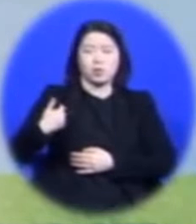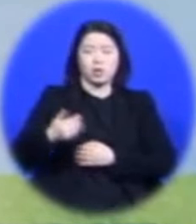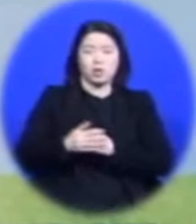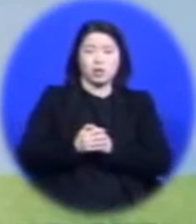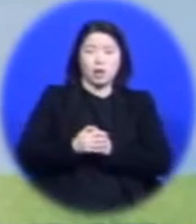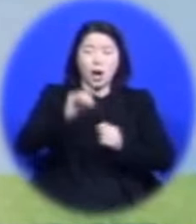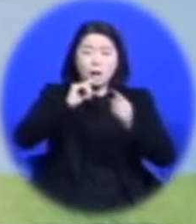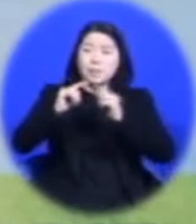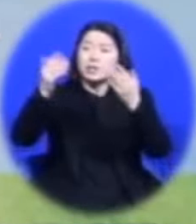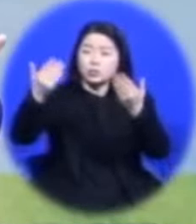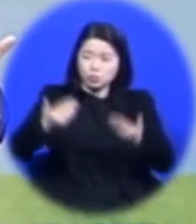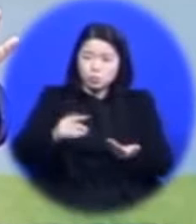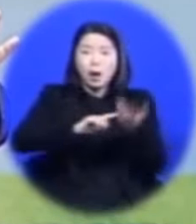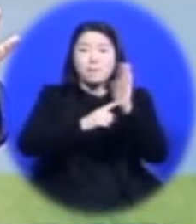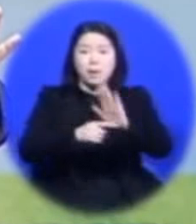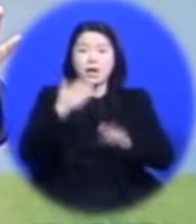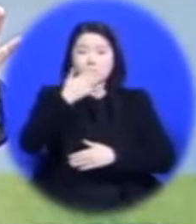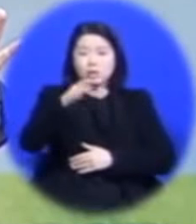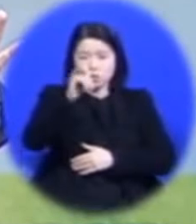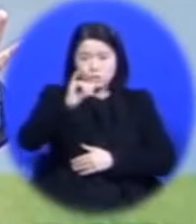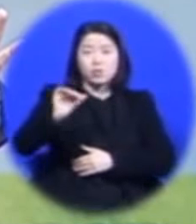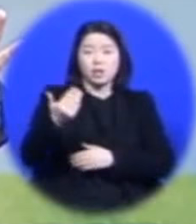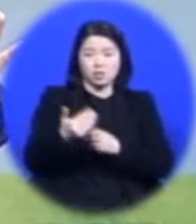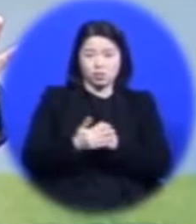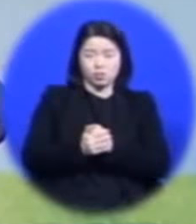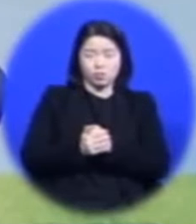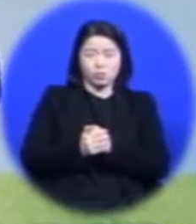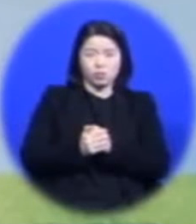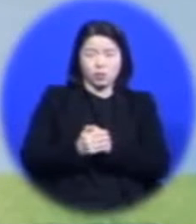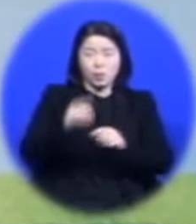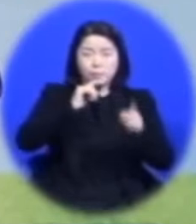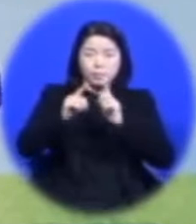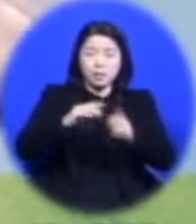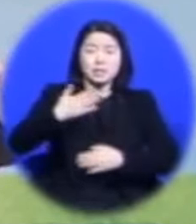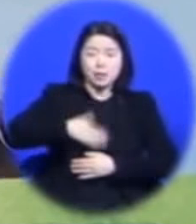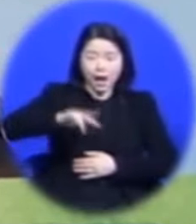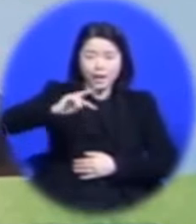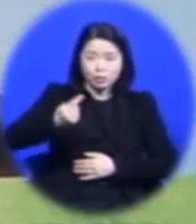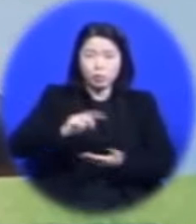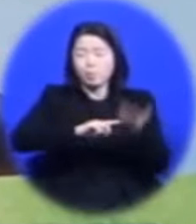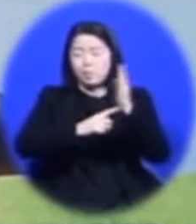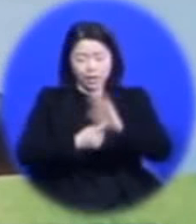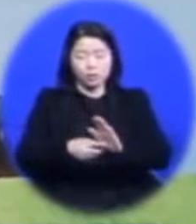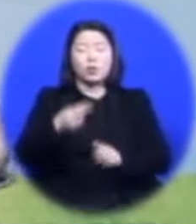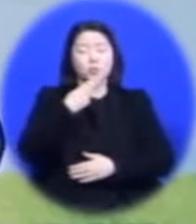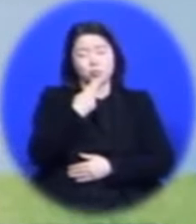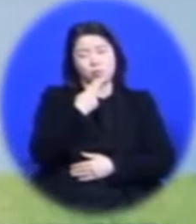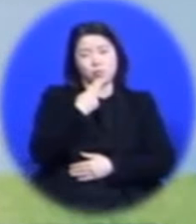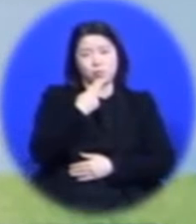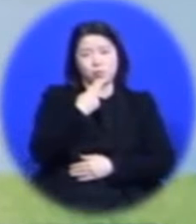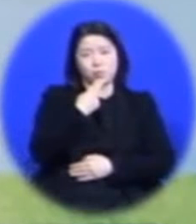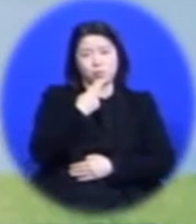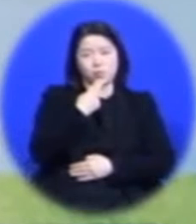말씀을 주시면 반응할 수 있어야 되잖아 말씀을 알아도 반응도 안